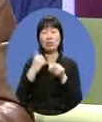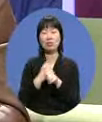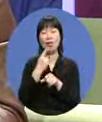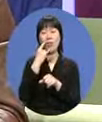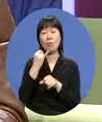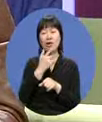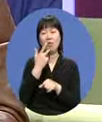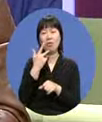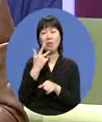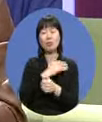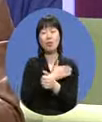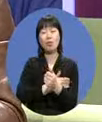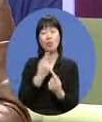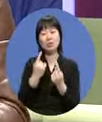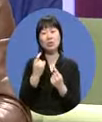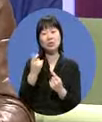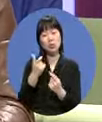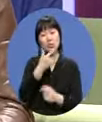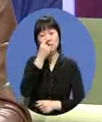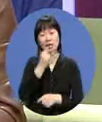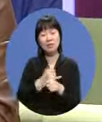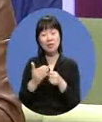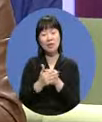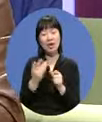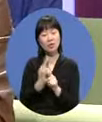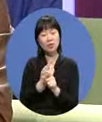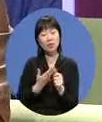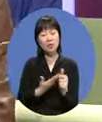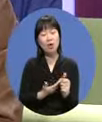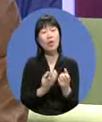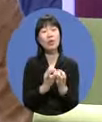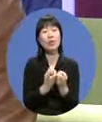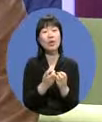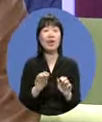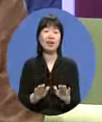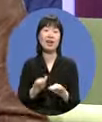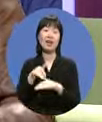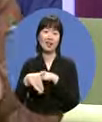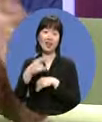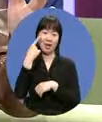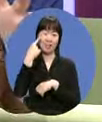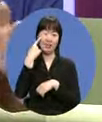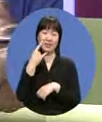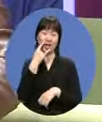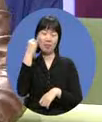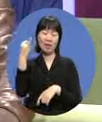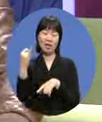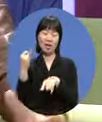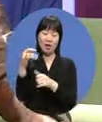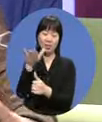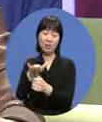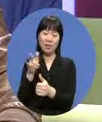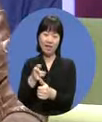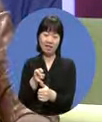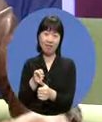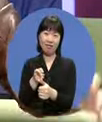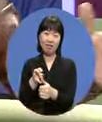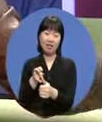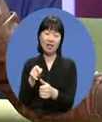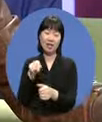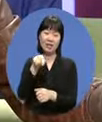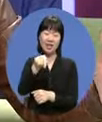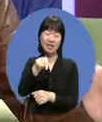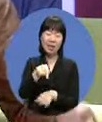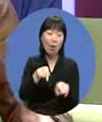영어 실력보다는 덜 돼서 그래도 네. 이제 이렇게 해줄 수, 교정해 줄 수 있다면 어떻게 하느냐 이렇게 이런 식으로 합니다. 예를 들어서 엄마가 꼬마한테 꼬마라고 쳐요.